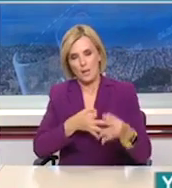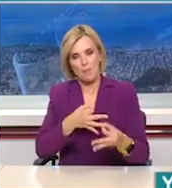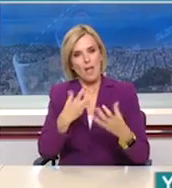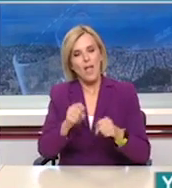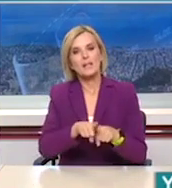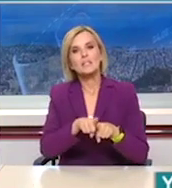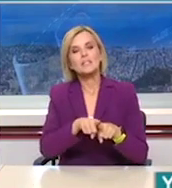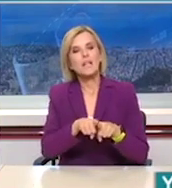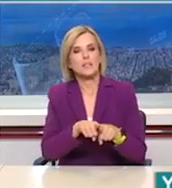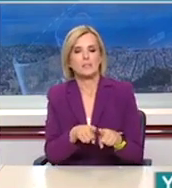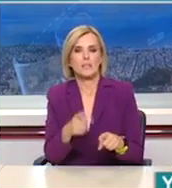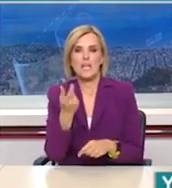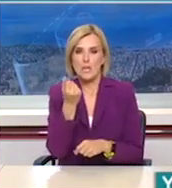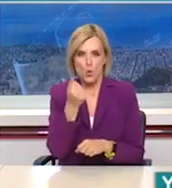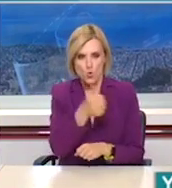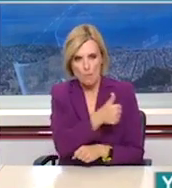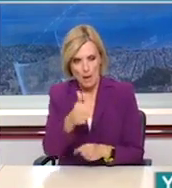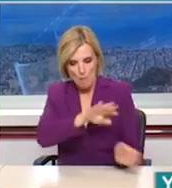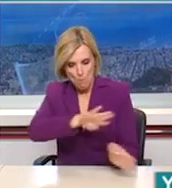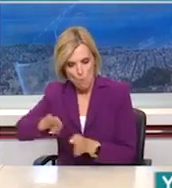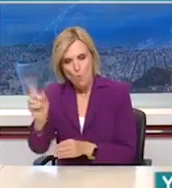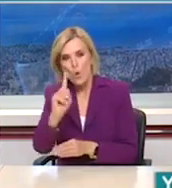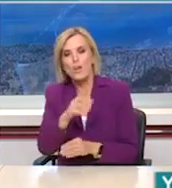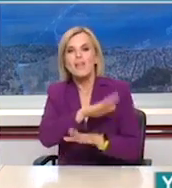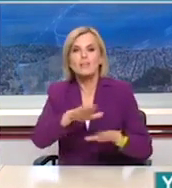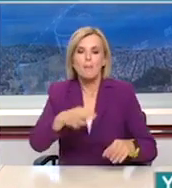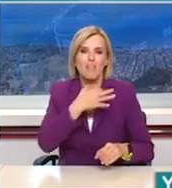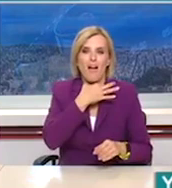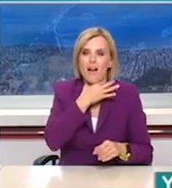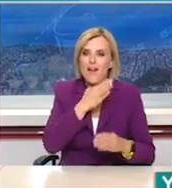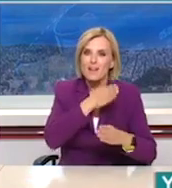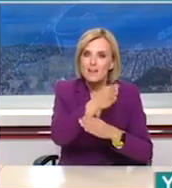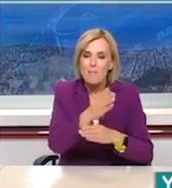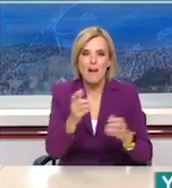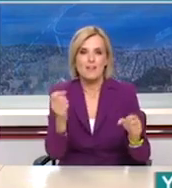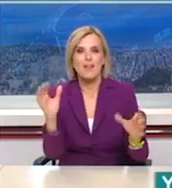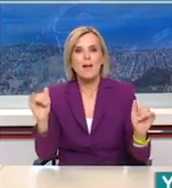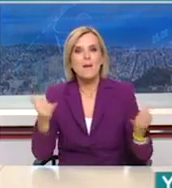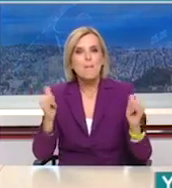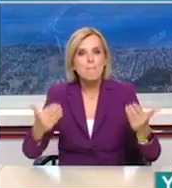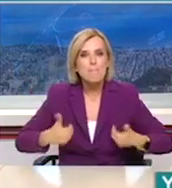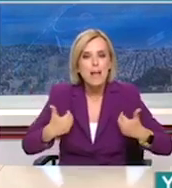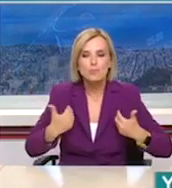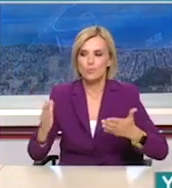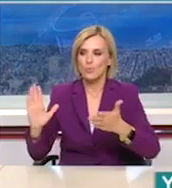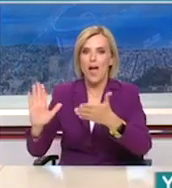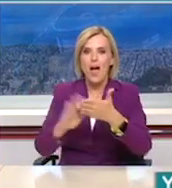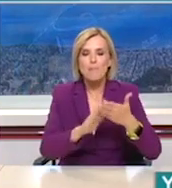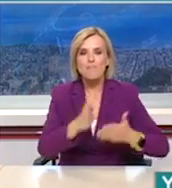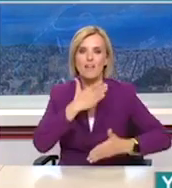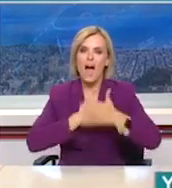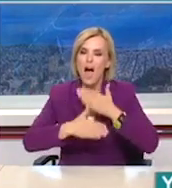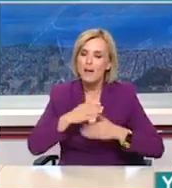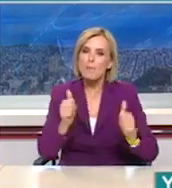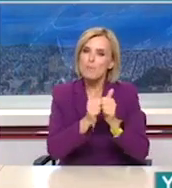άλλες παραμέτρους πλην της οικονομίας στην οποία αναφέρεται η συνάδελφος, παραμέτρους που αφορούν την πνευματική και ψυχική υγεία των παιδιών, ακόμα και αν είναι λίγες